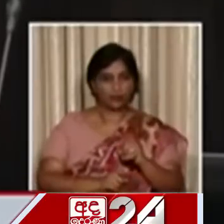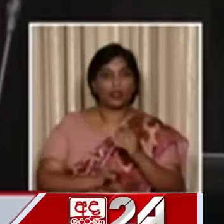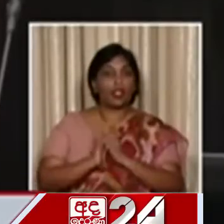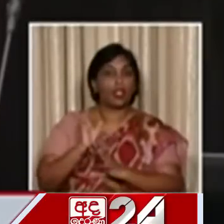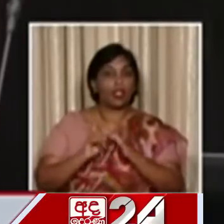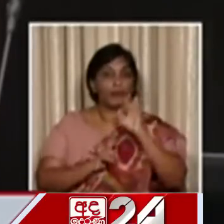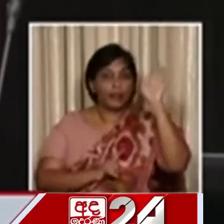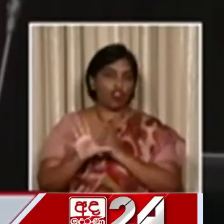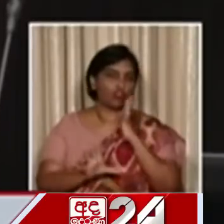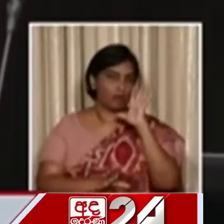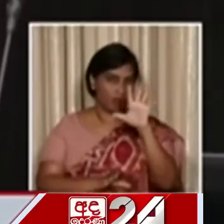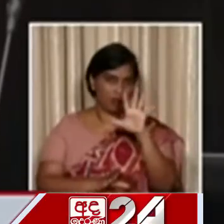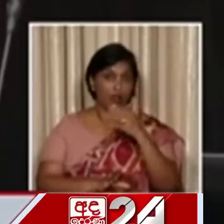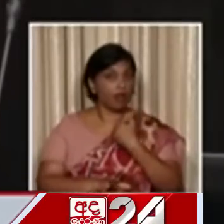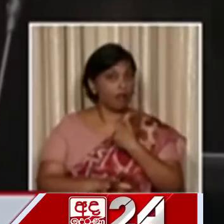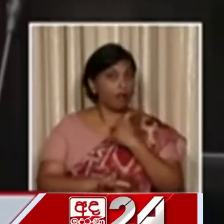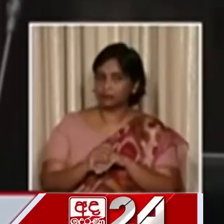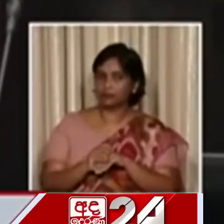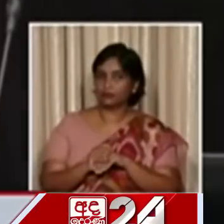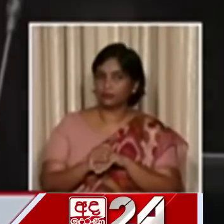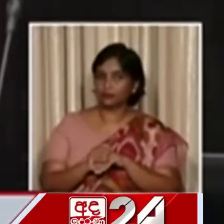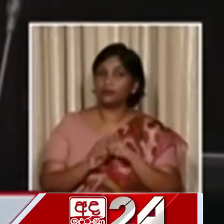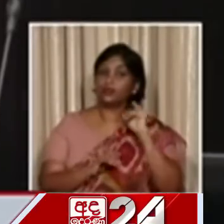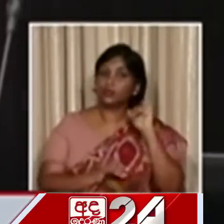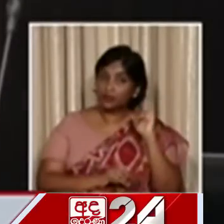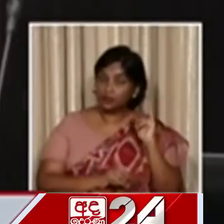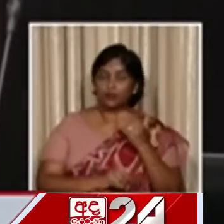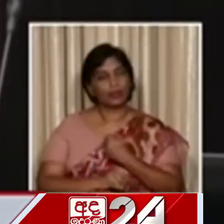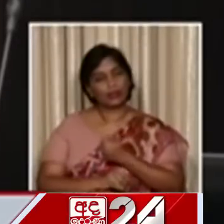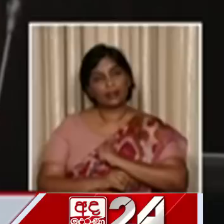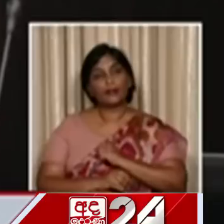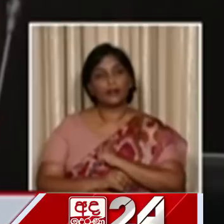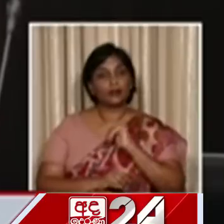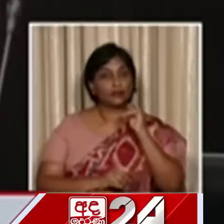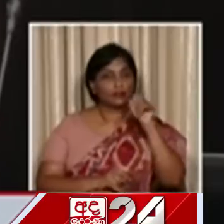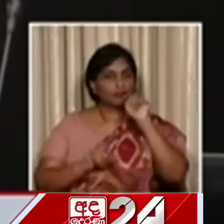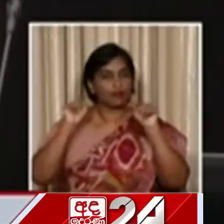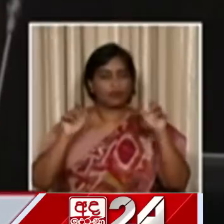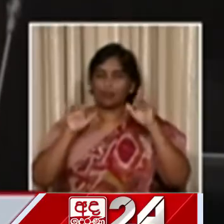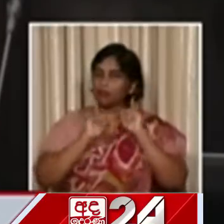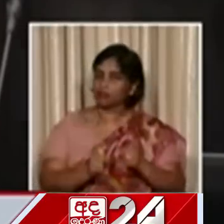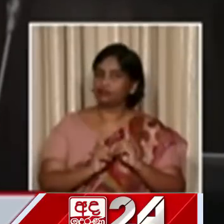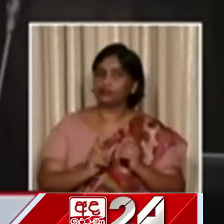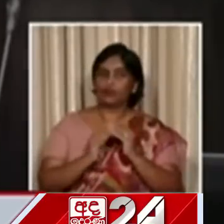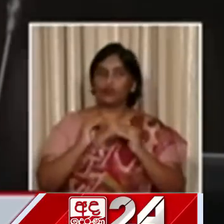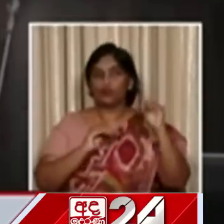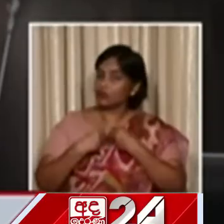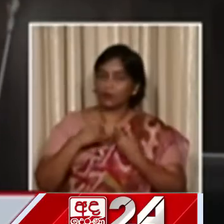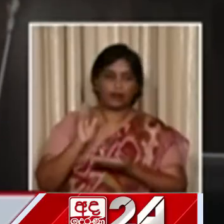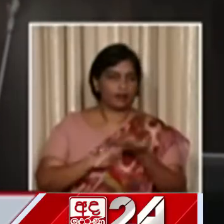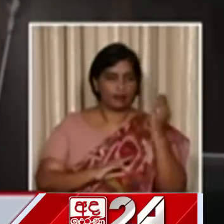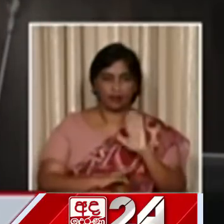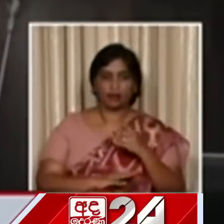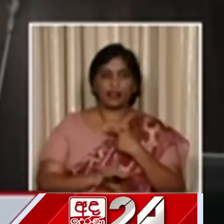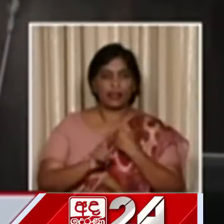ඇමති එන්නේ අවුරුදු 5කට. අපි එන්නේ 40කට. සමහර අය හරි කැමති සමහර තැන්වලම ඉන්න. උසස් වීම දුන්නත් යන්නේ නෑ. තම